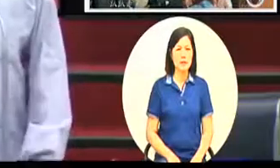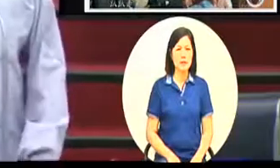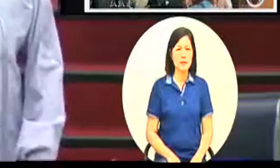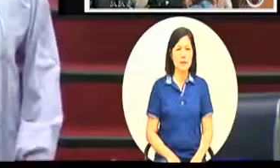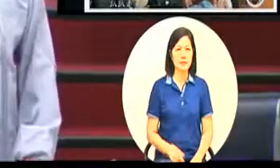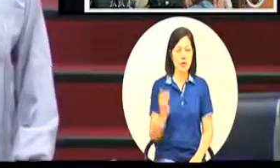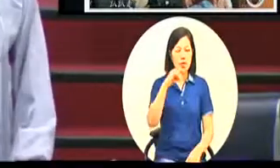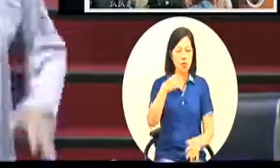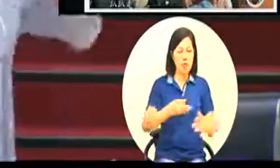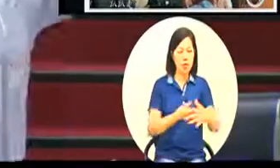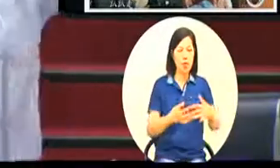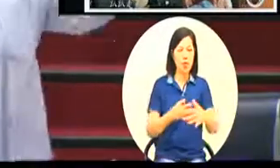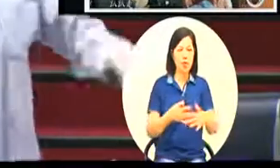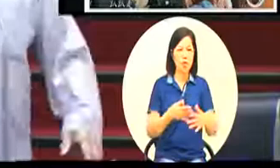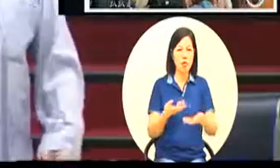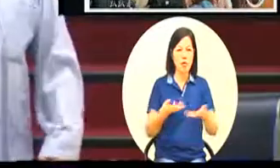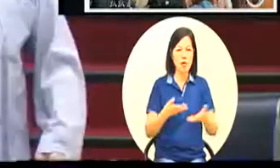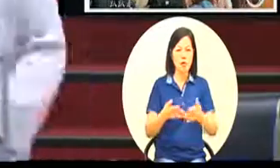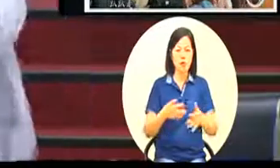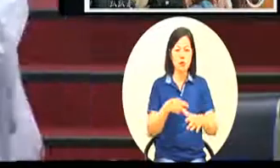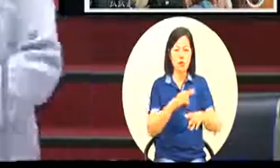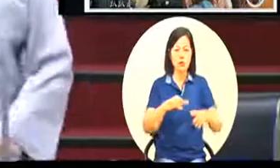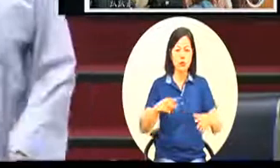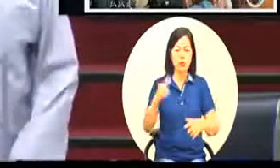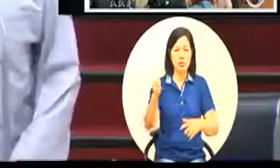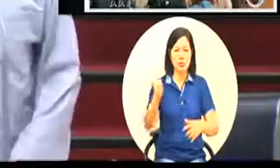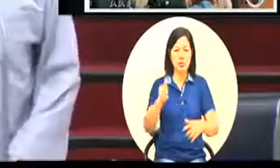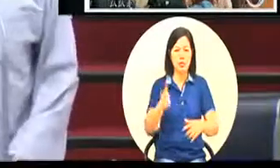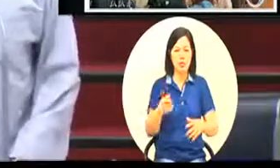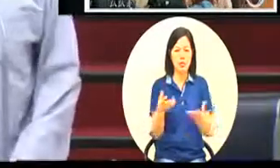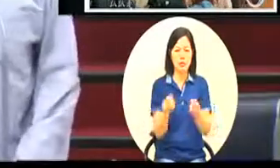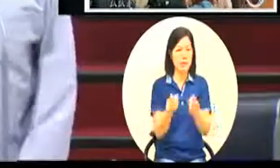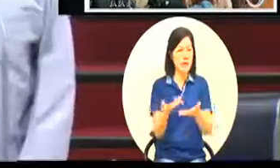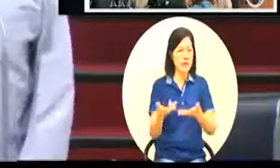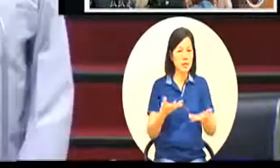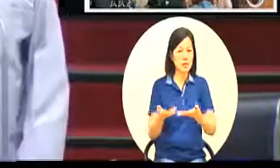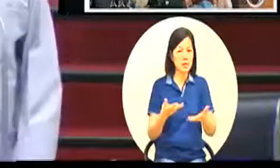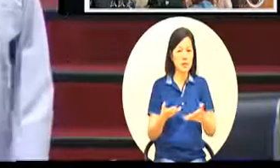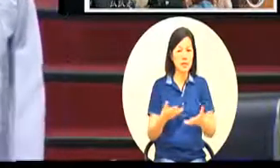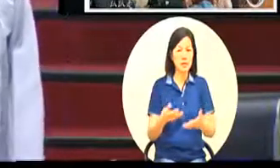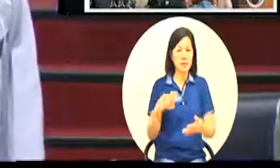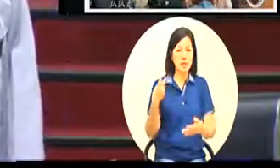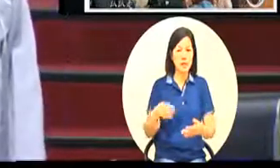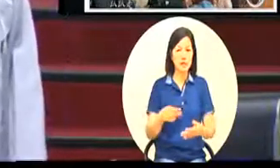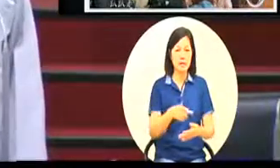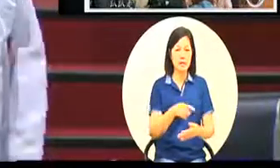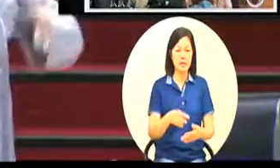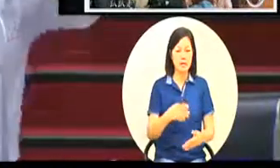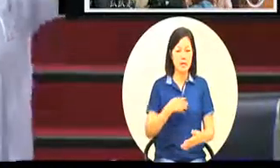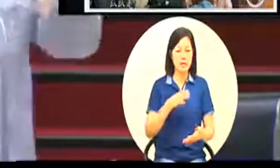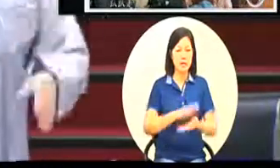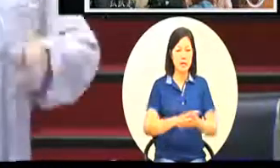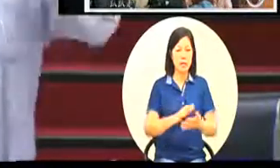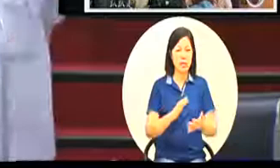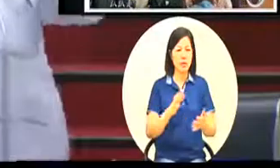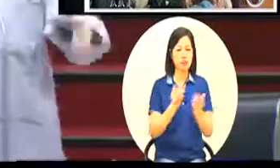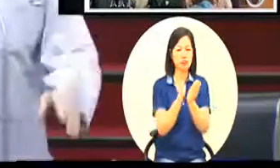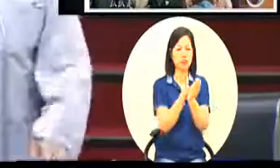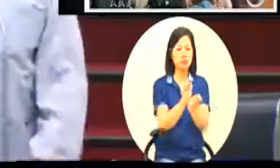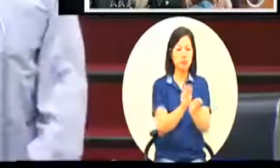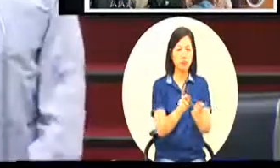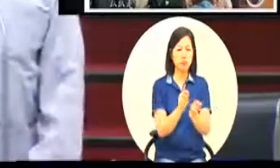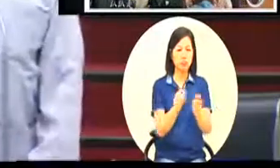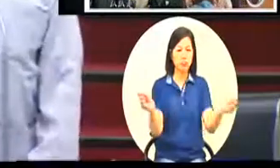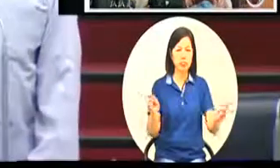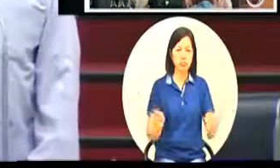当时行政院长又失困无代志，爱判十一档，快鬼唔当呢？伊家己无应得，有哪个